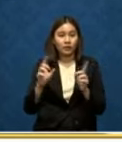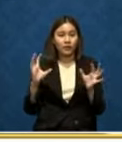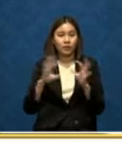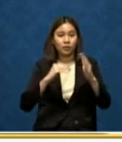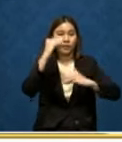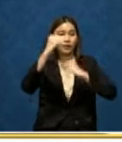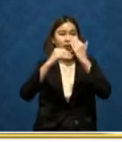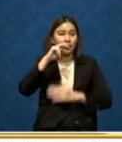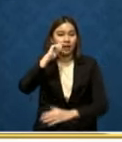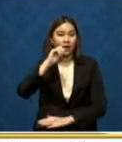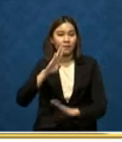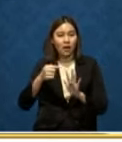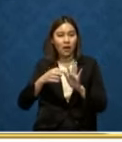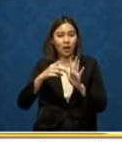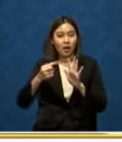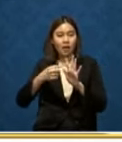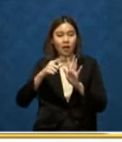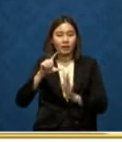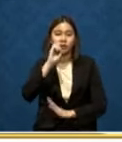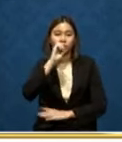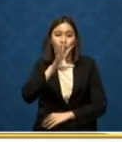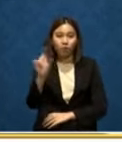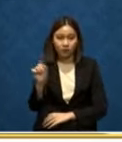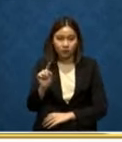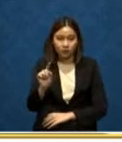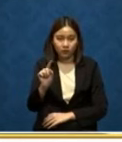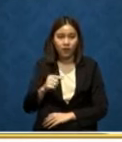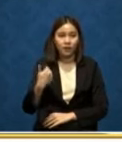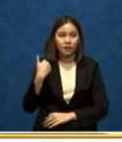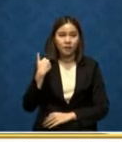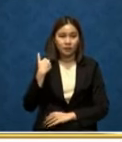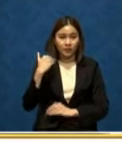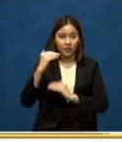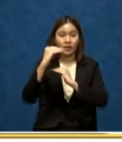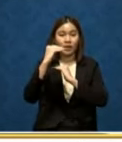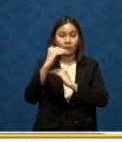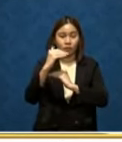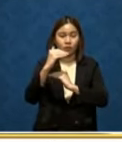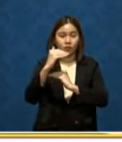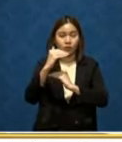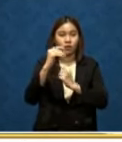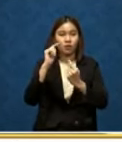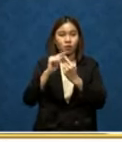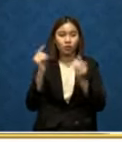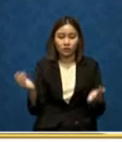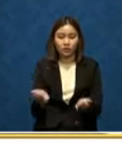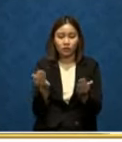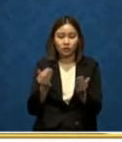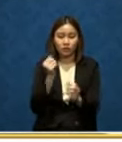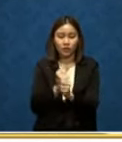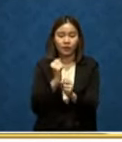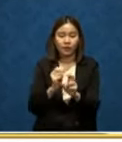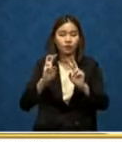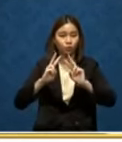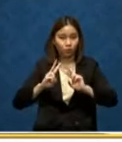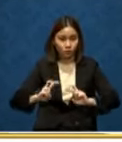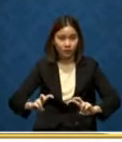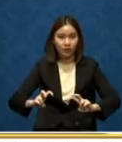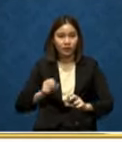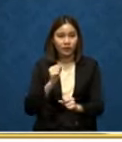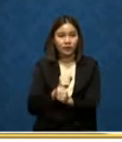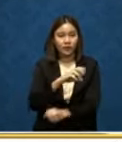พัฒนาน้ำบาดาลนั้นต้องเรียนนะครับว่าเขามีกรอบในการที่จะสนับสนุนงานวิจัยโดย